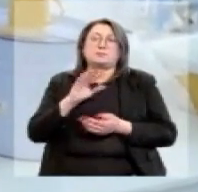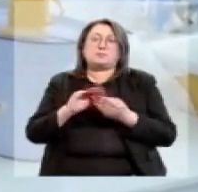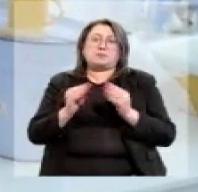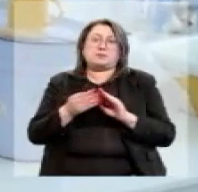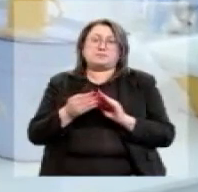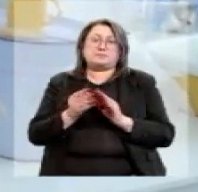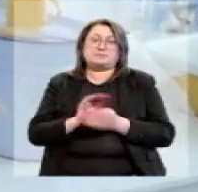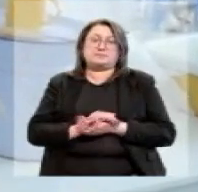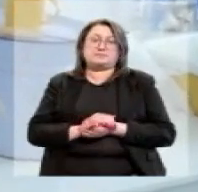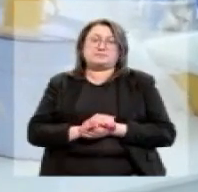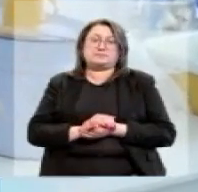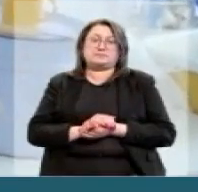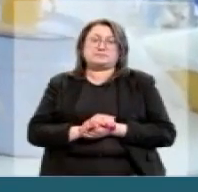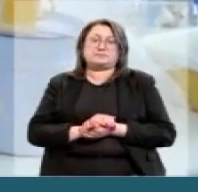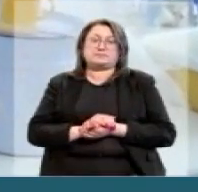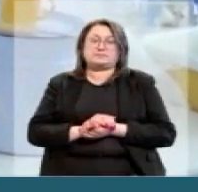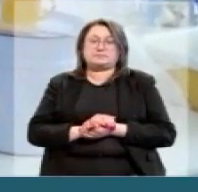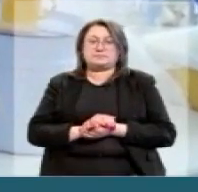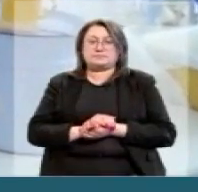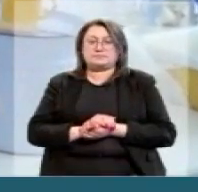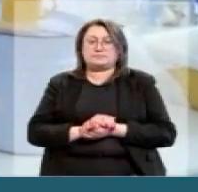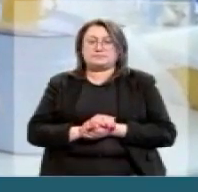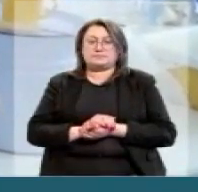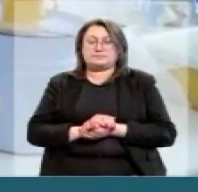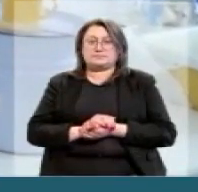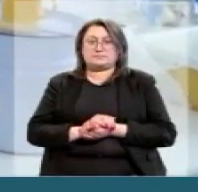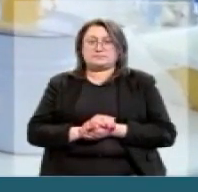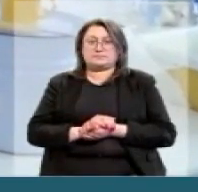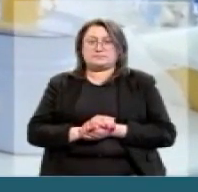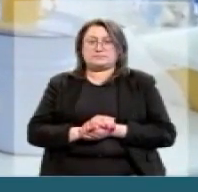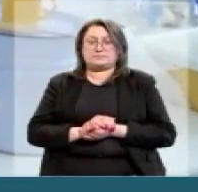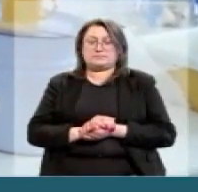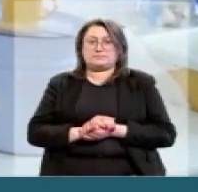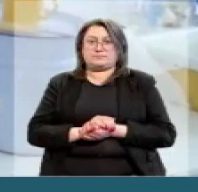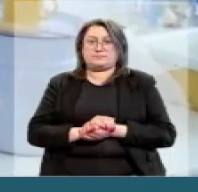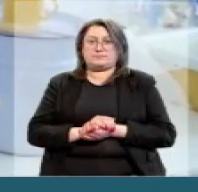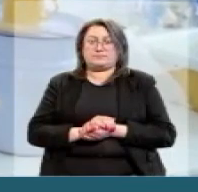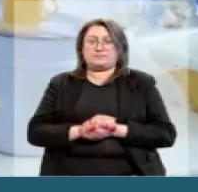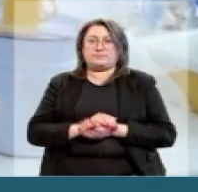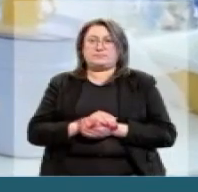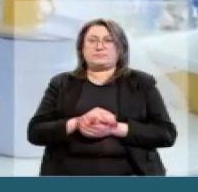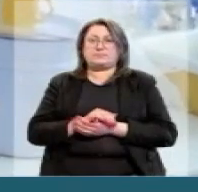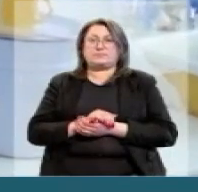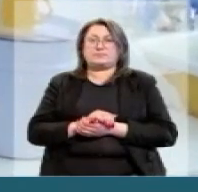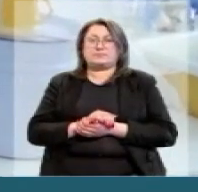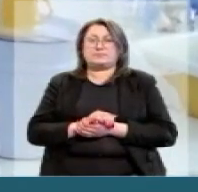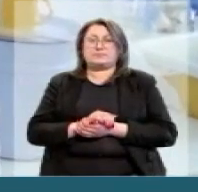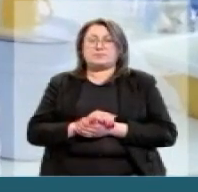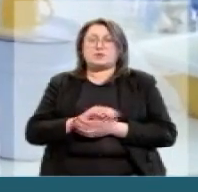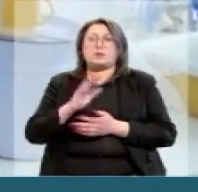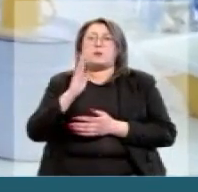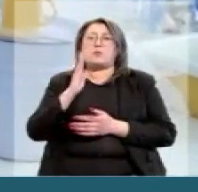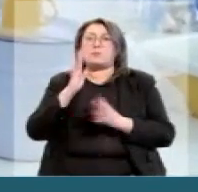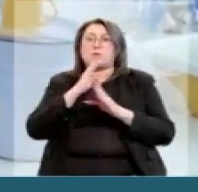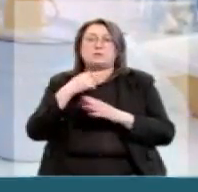да қиналған жоқпын. Енді жұмыста қанша уақыт мен үйде отырғаным үшін жұмыстан сәл қиналам, бірақ оған да жәрдем